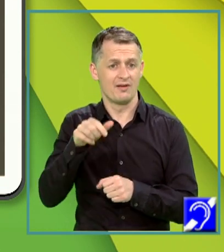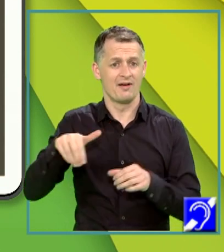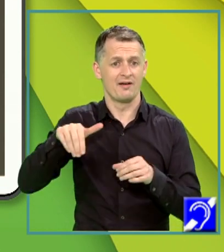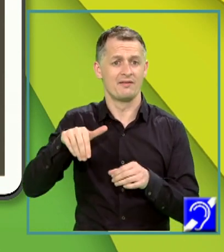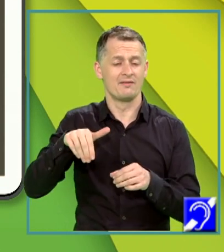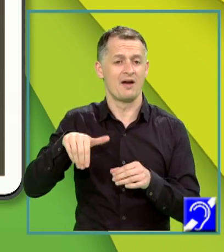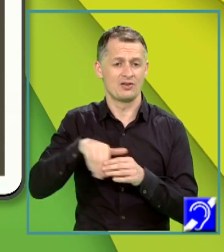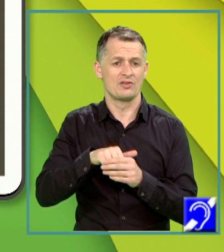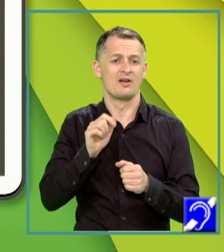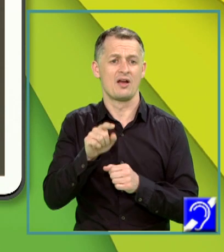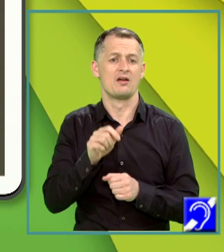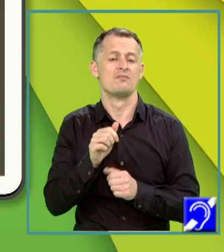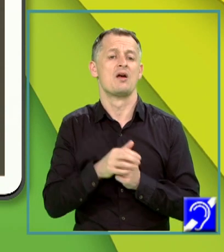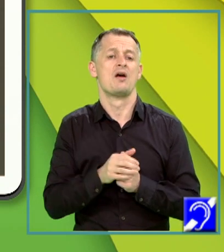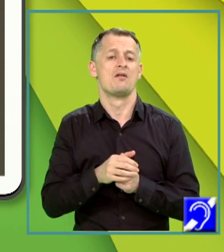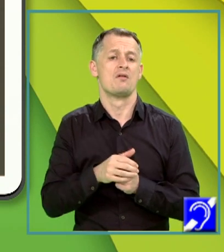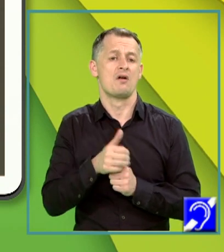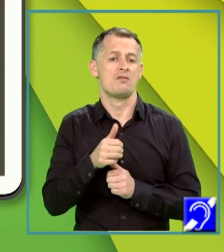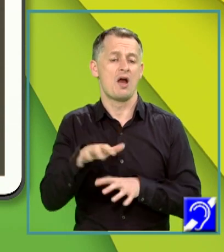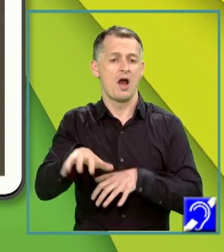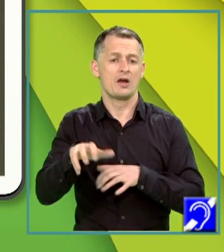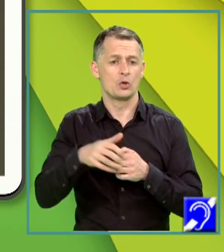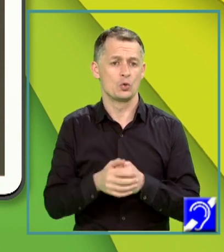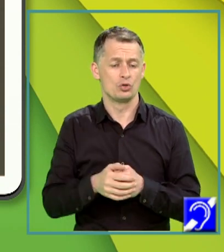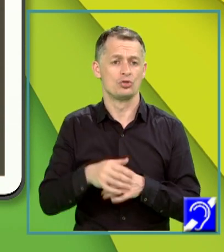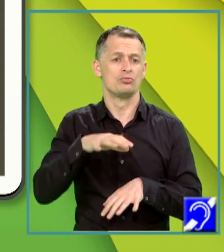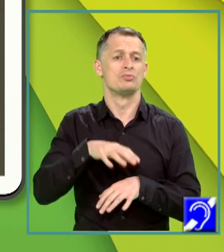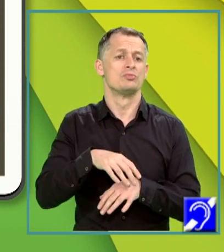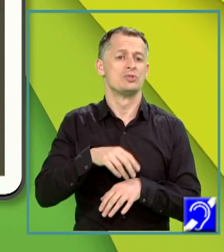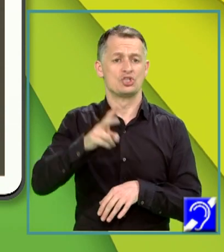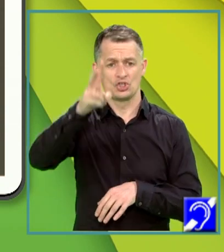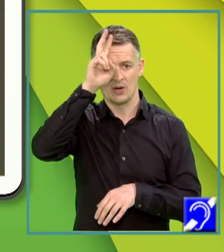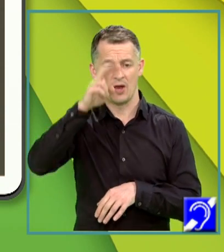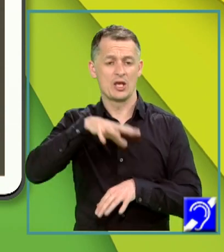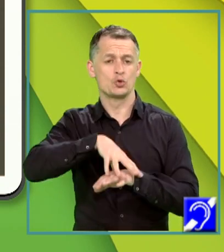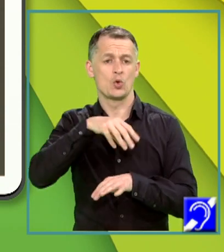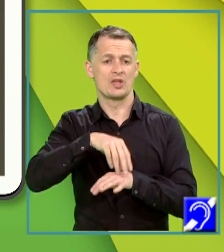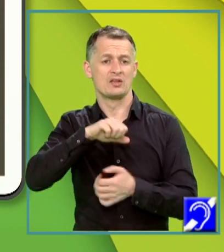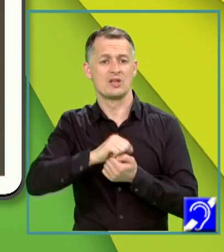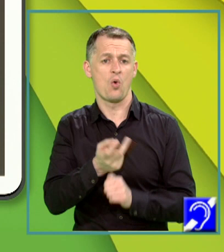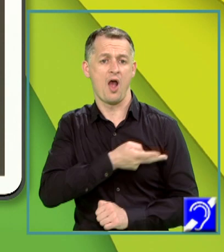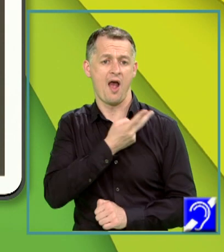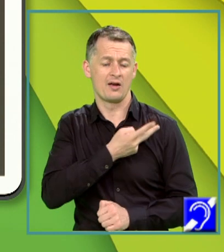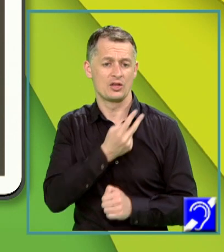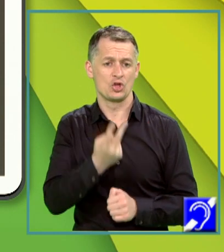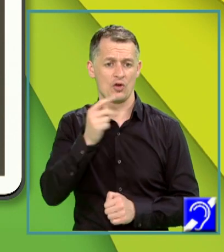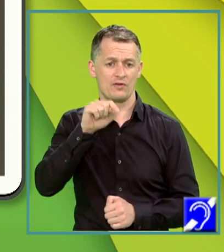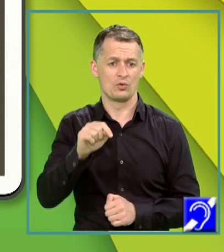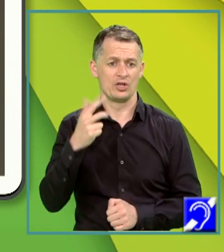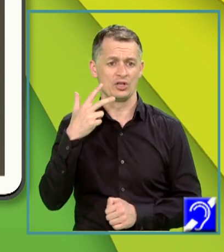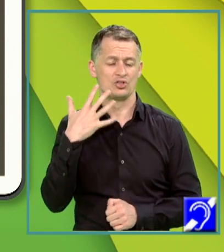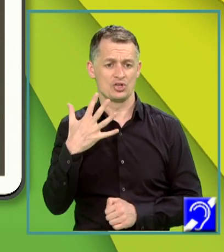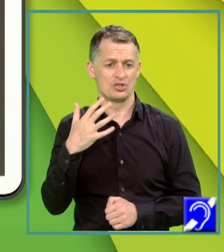Germania De asemenea în Suedia sau Marea Britanie aproximativ 2,5 3%